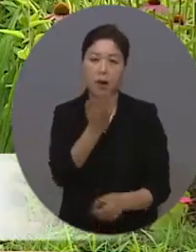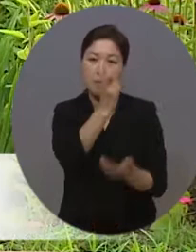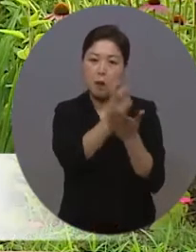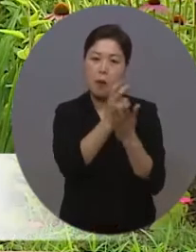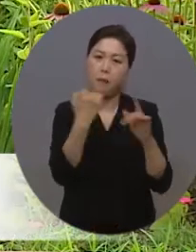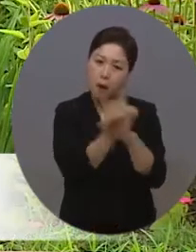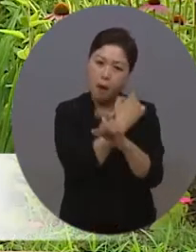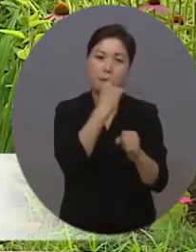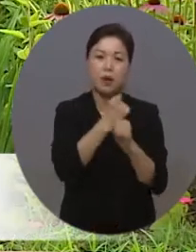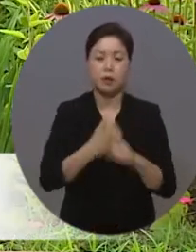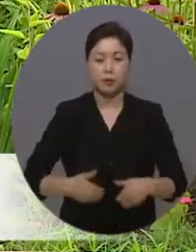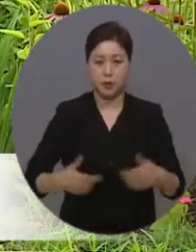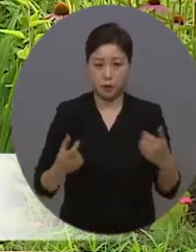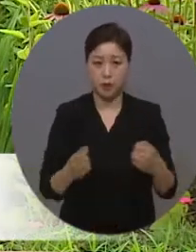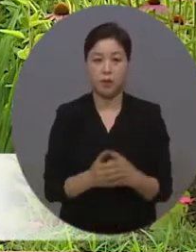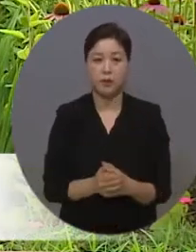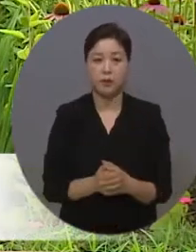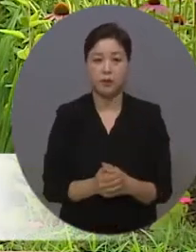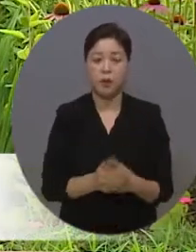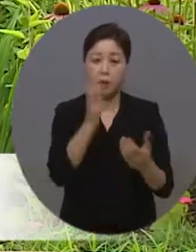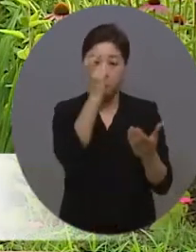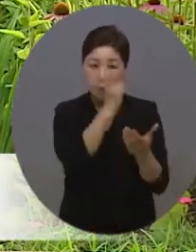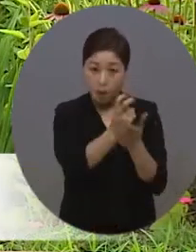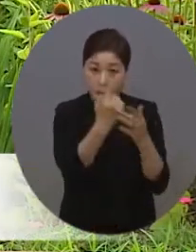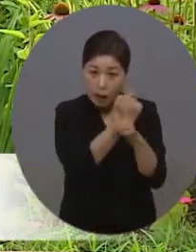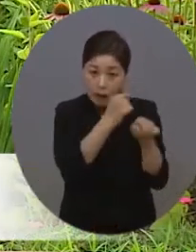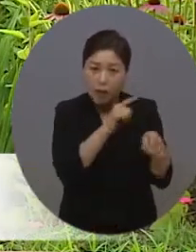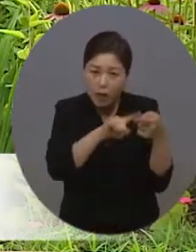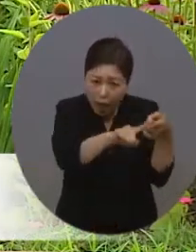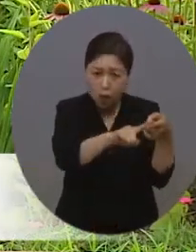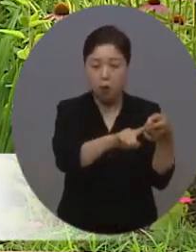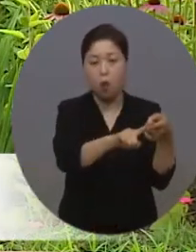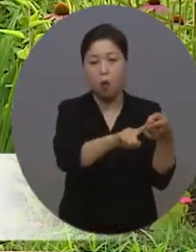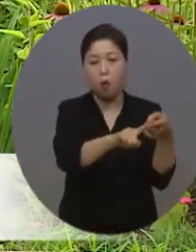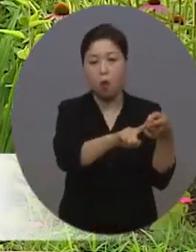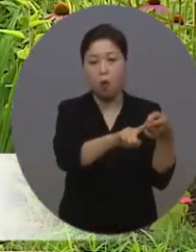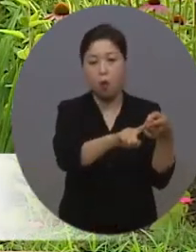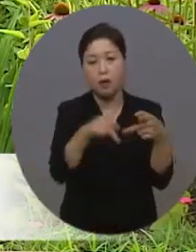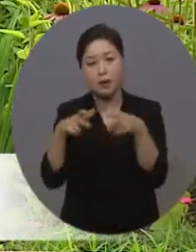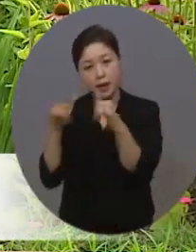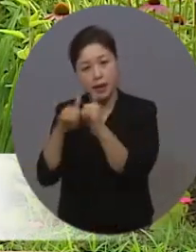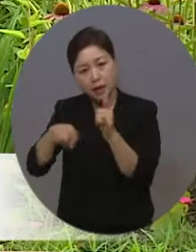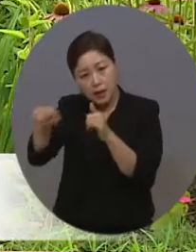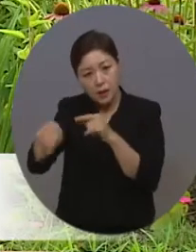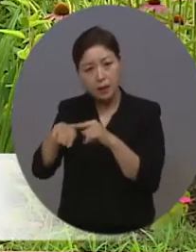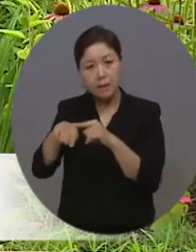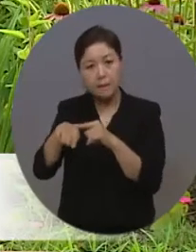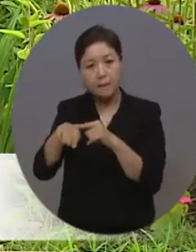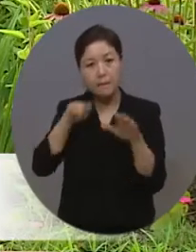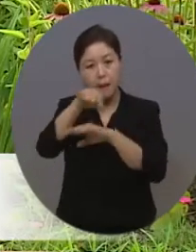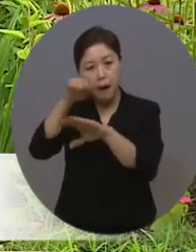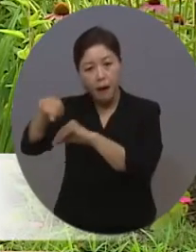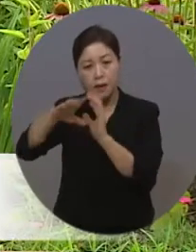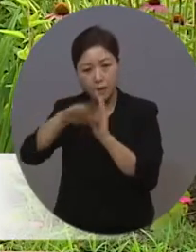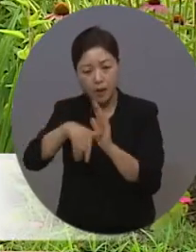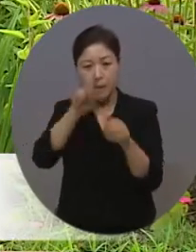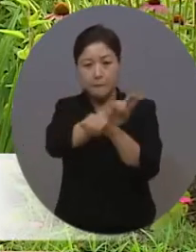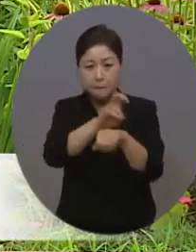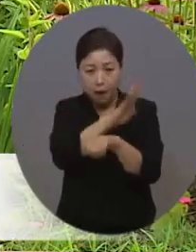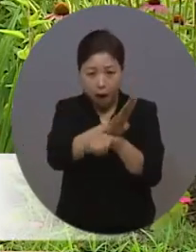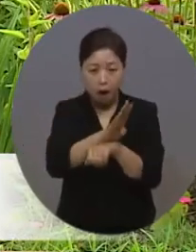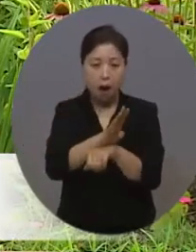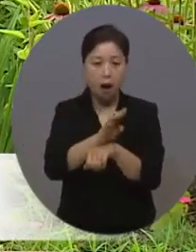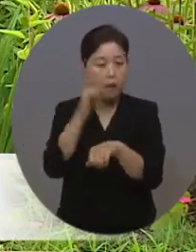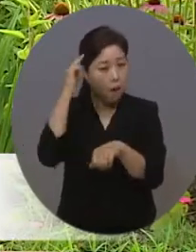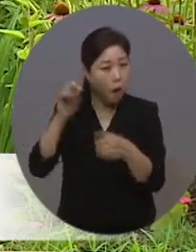개정이 이루어진다라고 하면은 저희는 여전히 밖에 나갈 때마다 편의점에 갈 때마다 미용실을